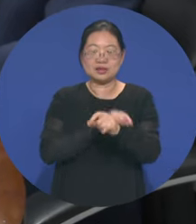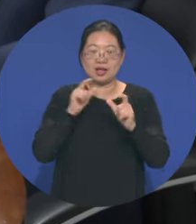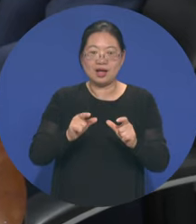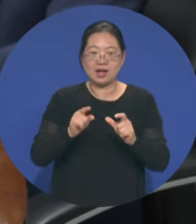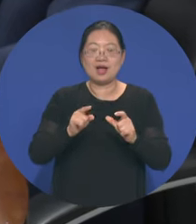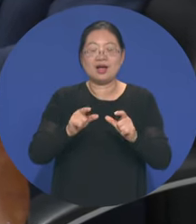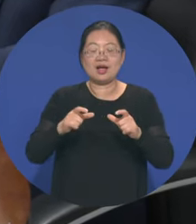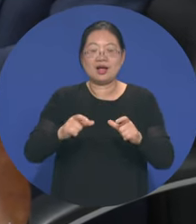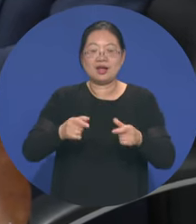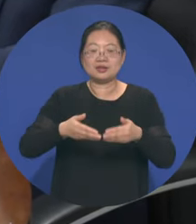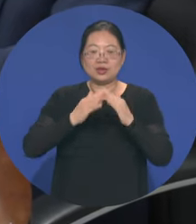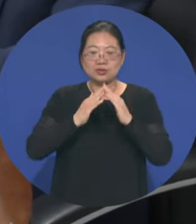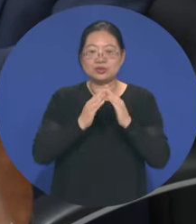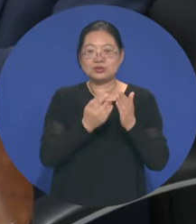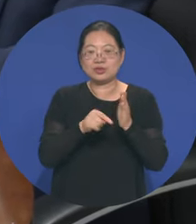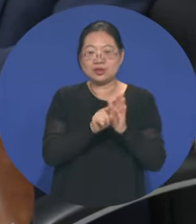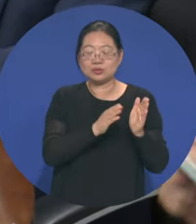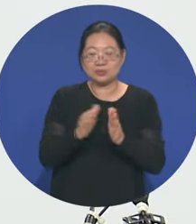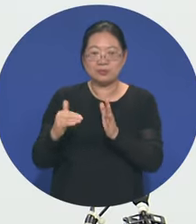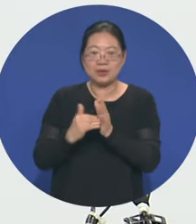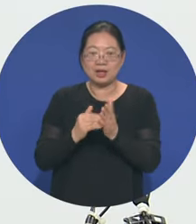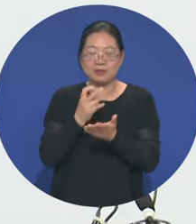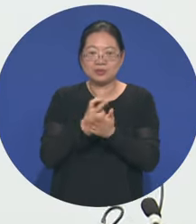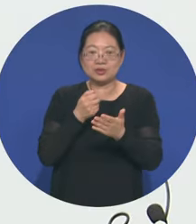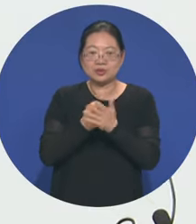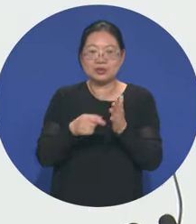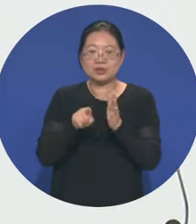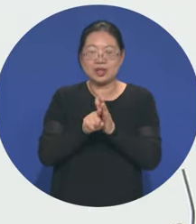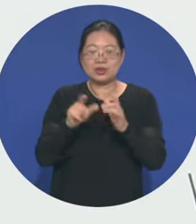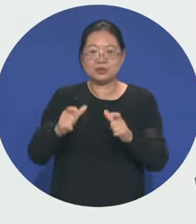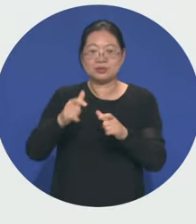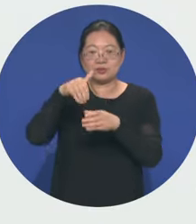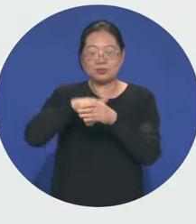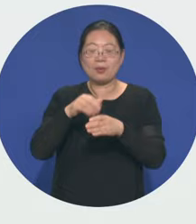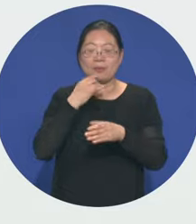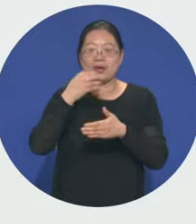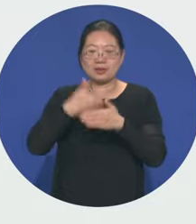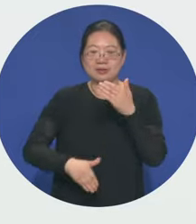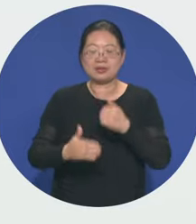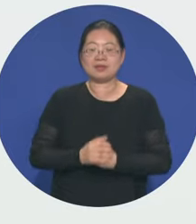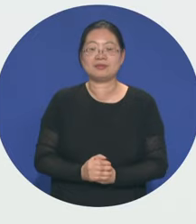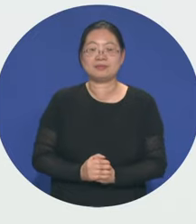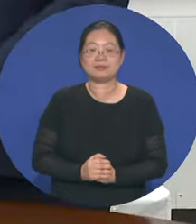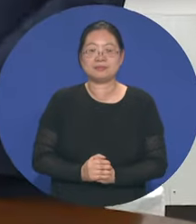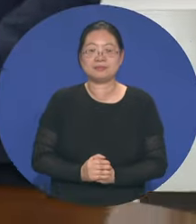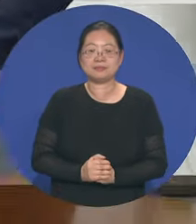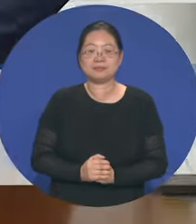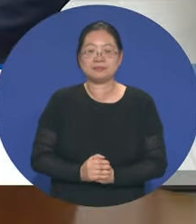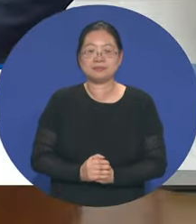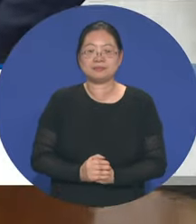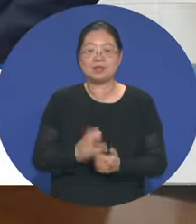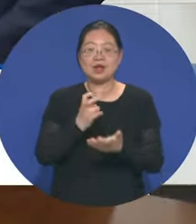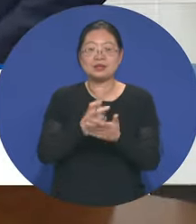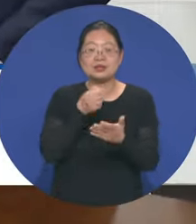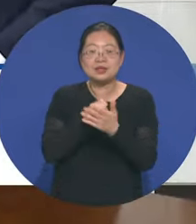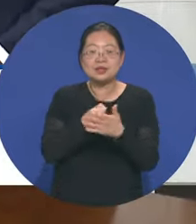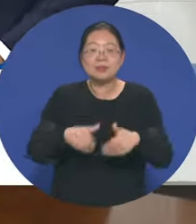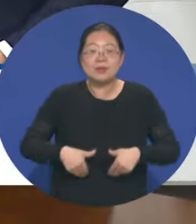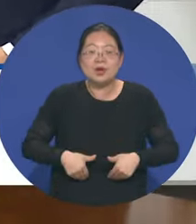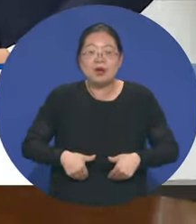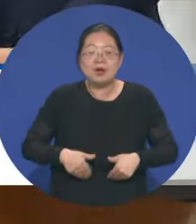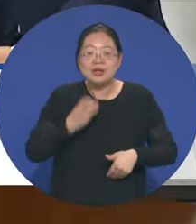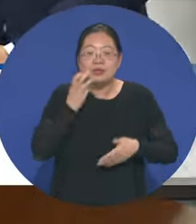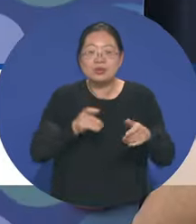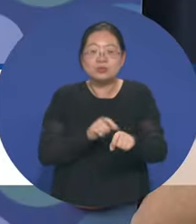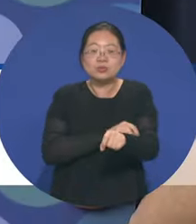위한 준비를 모두 마쳤습니다. 법률 제정을 위한 주민 투표만이 남은 상황입니다. 이 법률 제정이 필요합니다.